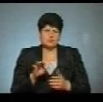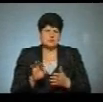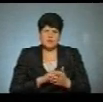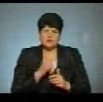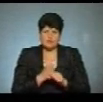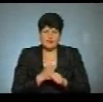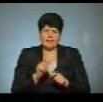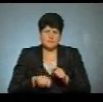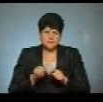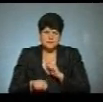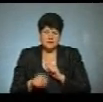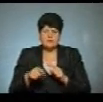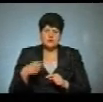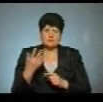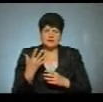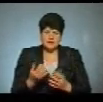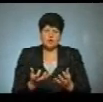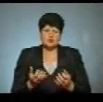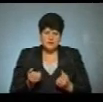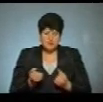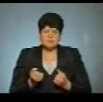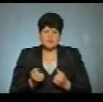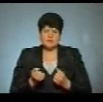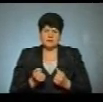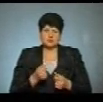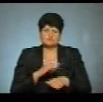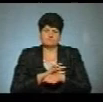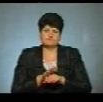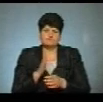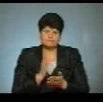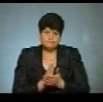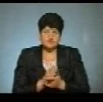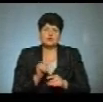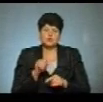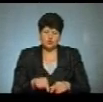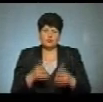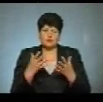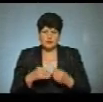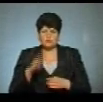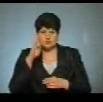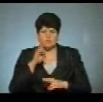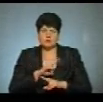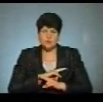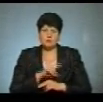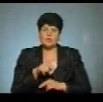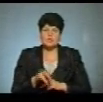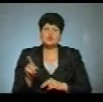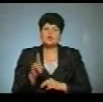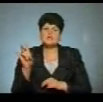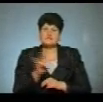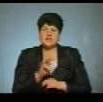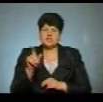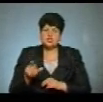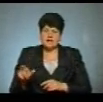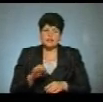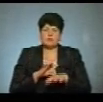COVID-19. Наступного дня отримали позитивний результат аналізу на коронавірус. Того ж дня чоловік помер. Про те, що священник проводив